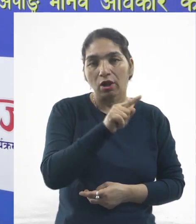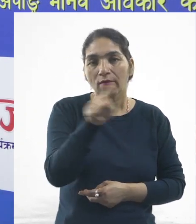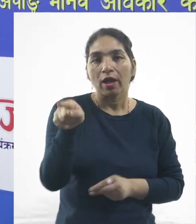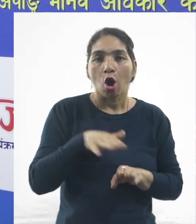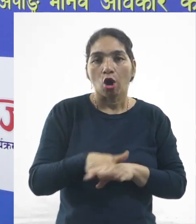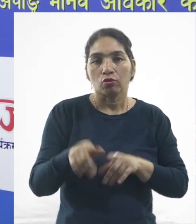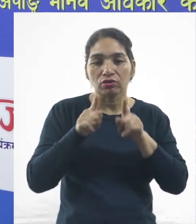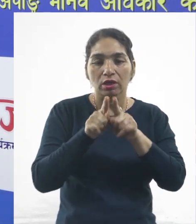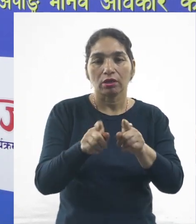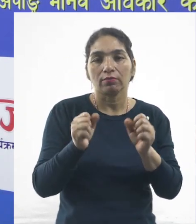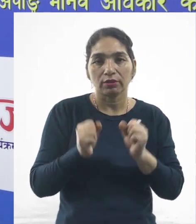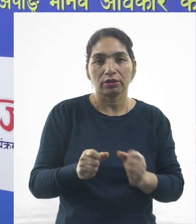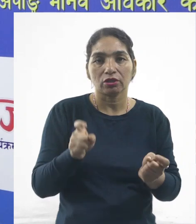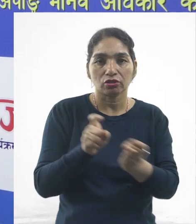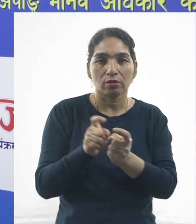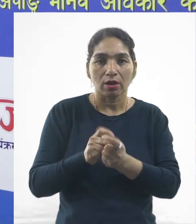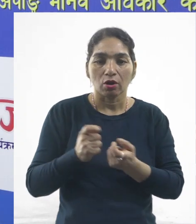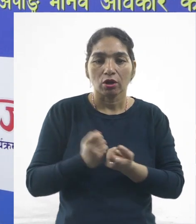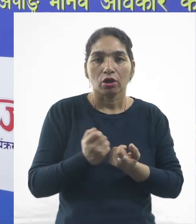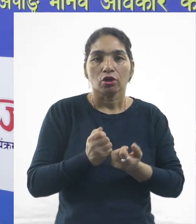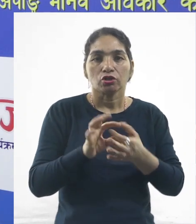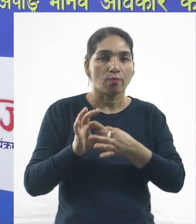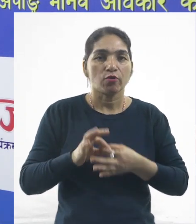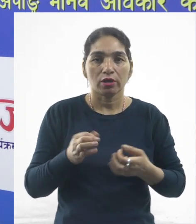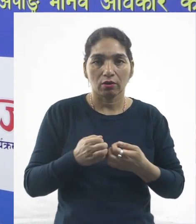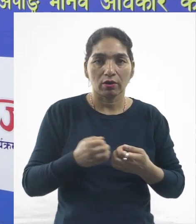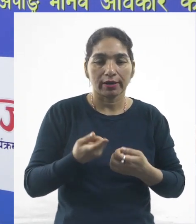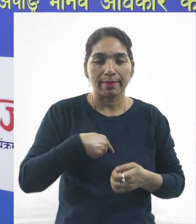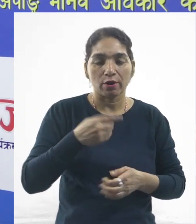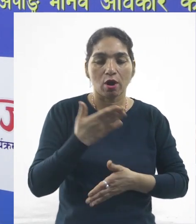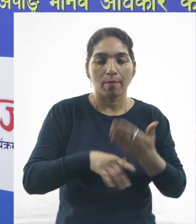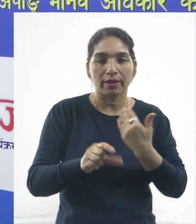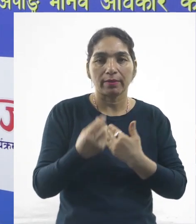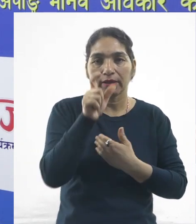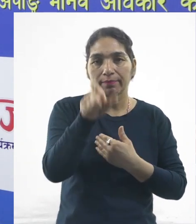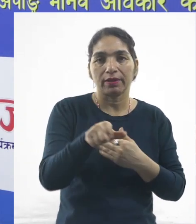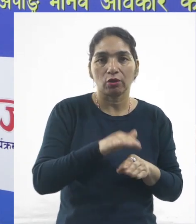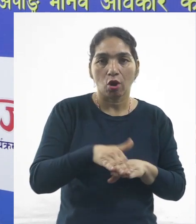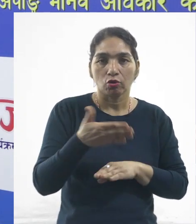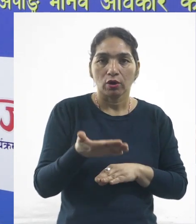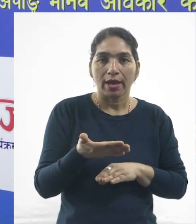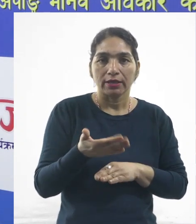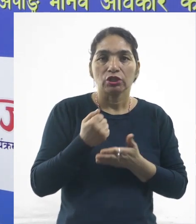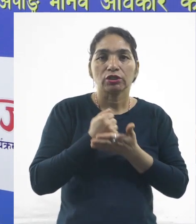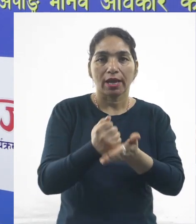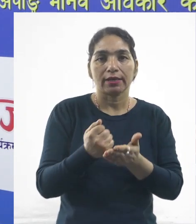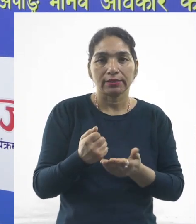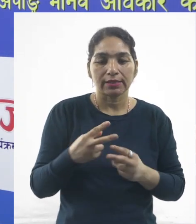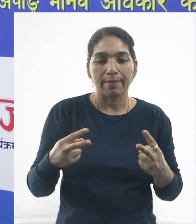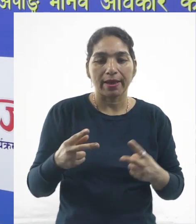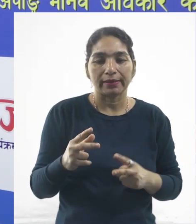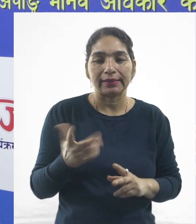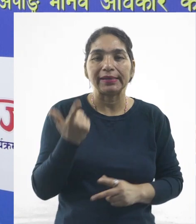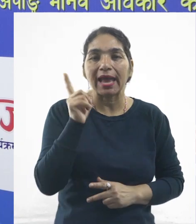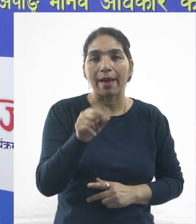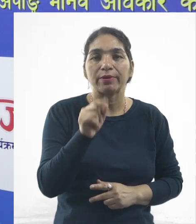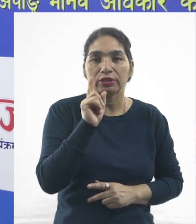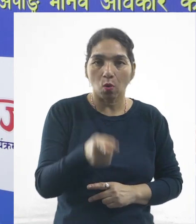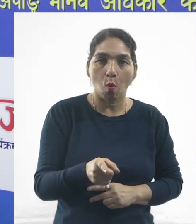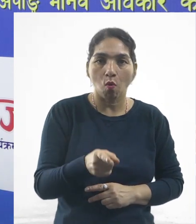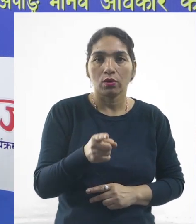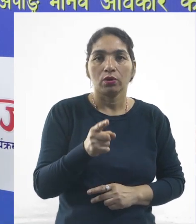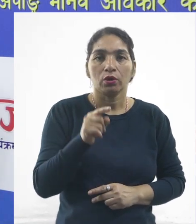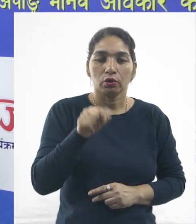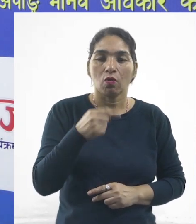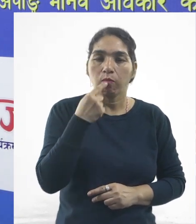बसेर सरसल्लाह गरेर समन्वय गरेर हामीले अपाङ्गता भएको व्यक्तिहरूलाई के अरे सहयोग सामग्रीहरू चाहिँ के को आवश्यकता हो त होइन